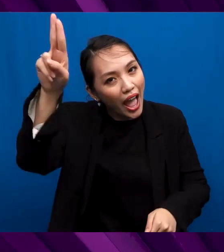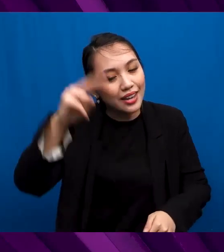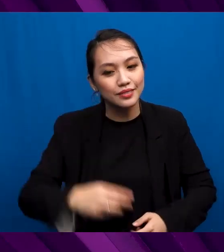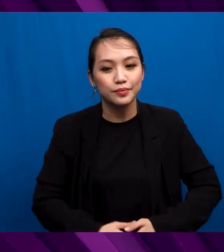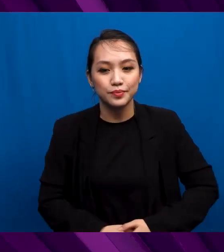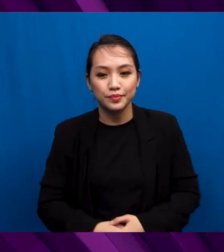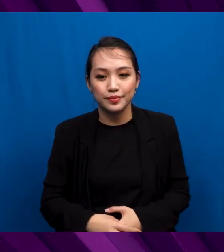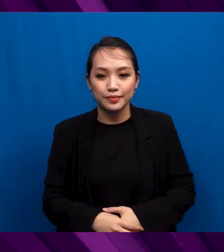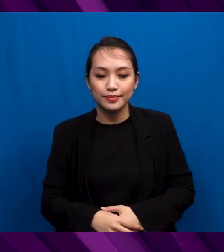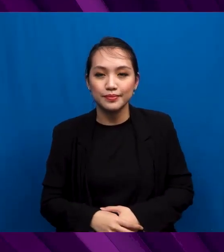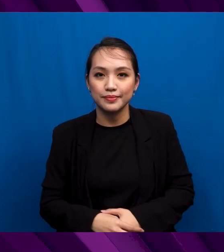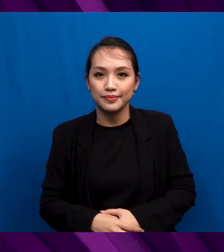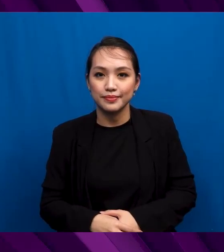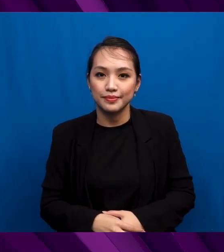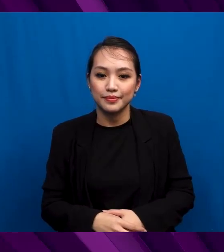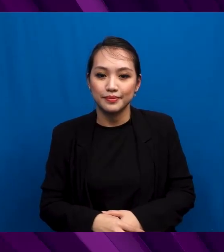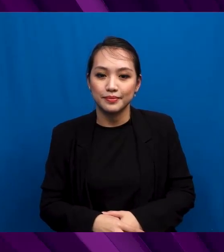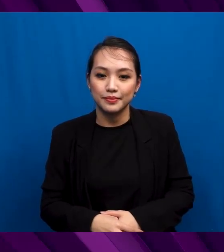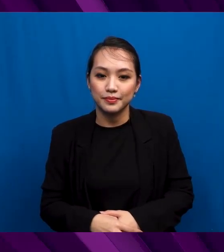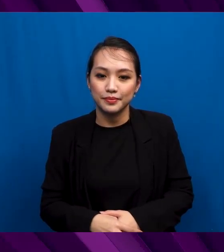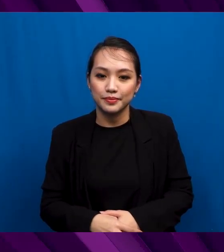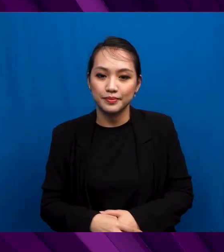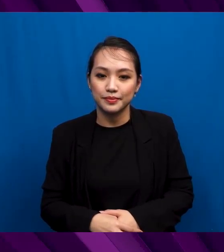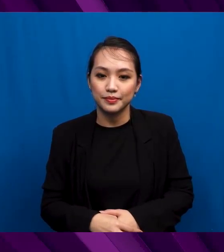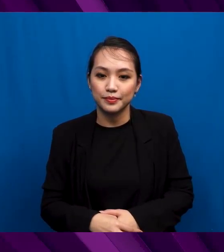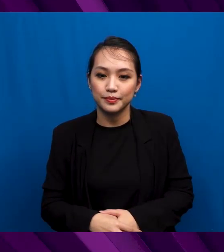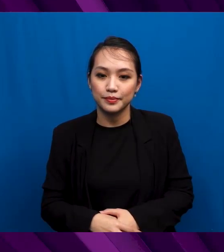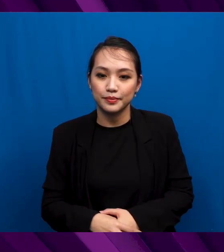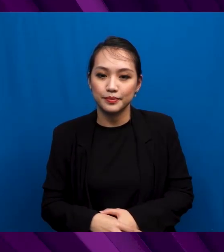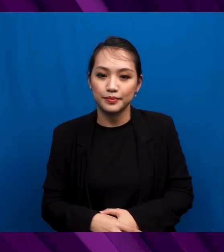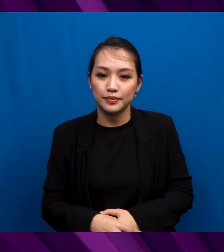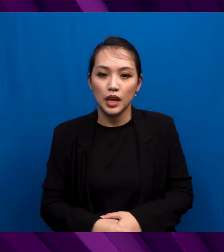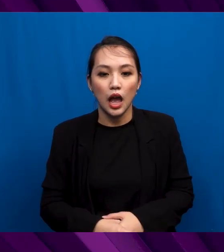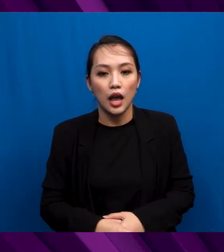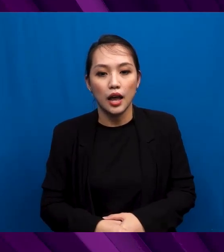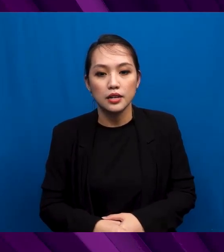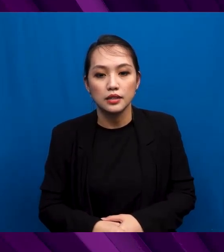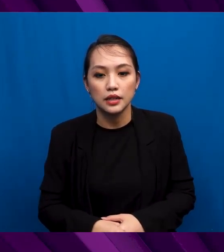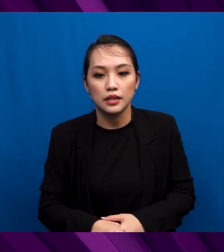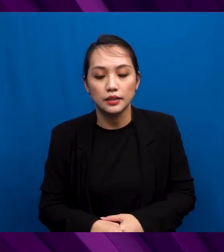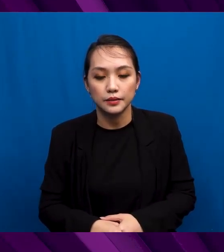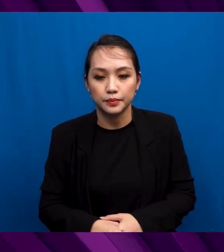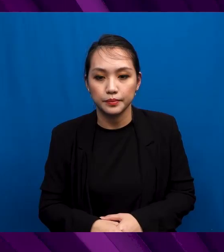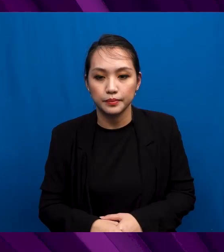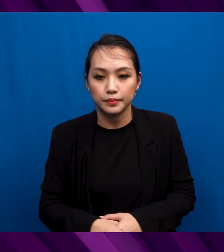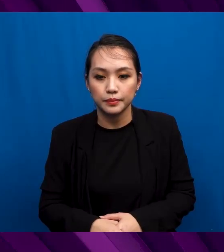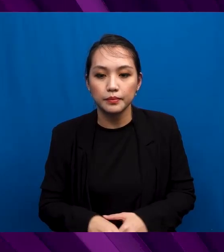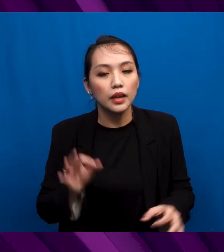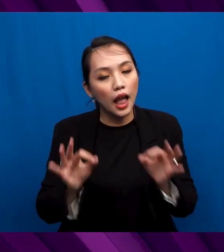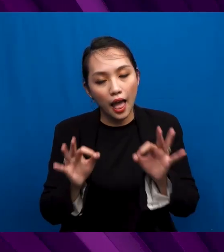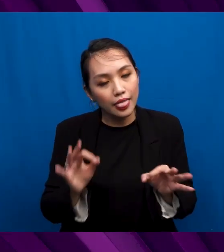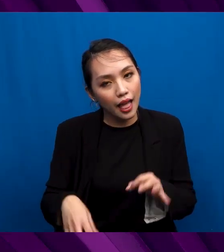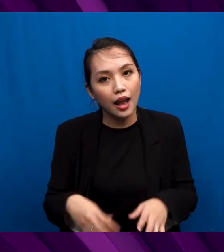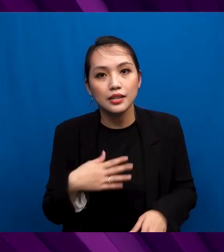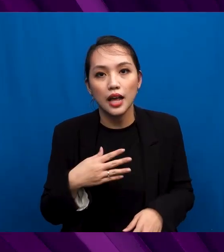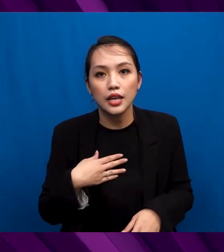saya abaikan, mungkin bukan abaikan, tapi saya sisihkan dulu kepentingan keluarga untuk memperhatikan keluarga orang lain. Saya kasih contoh. Tidak